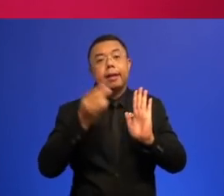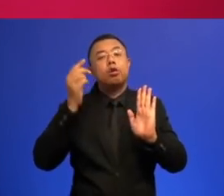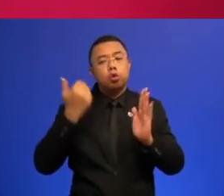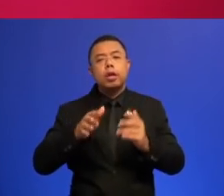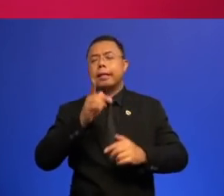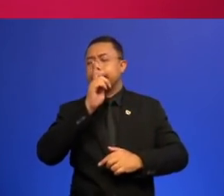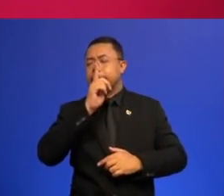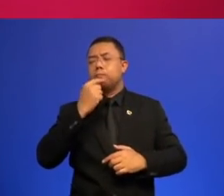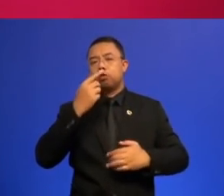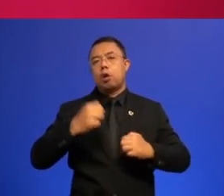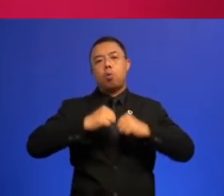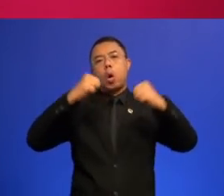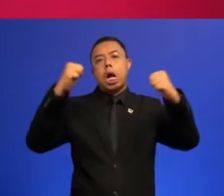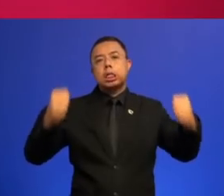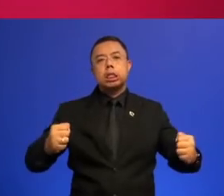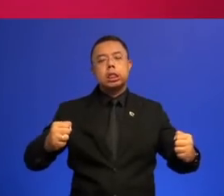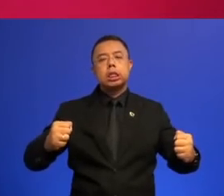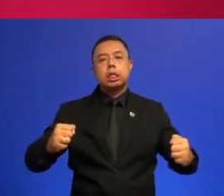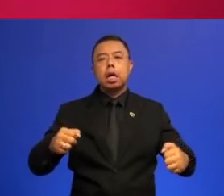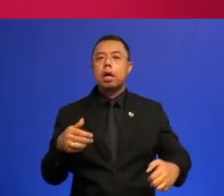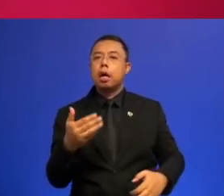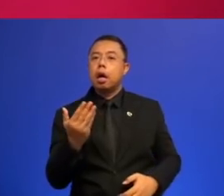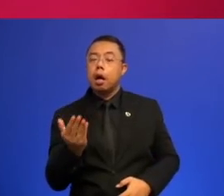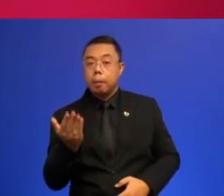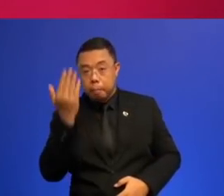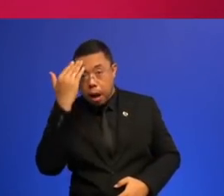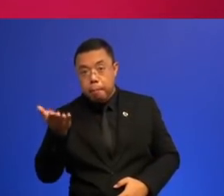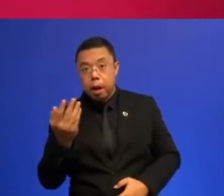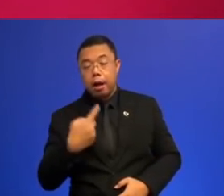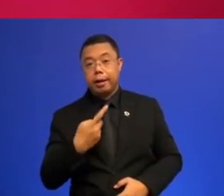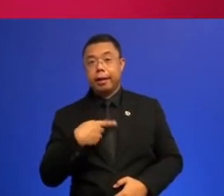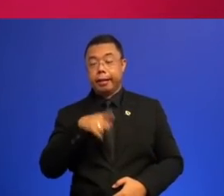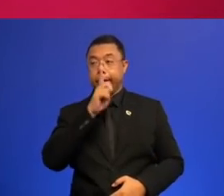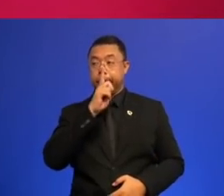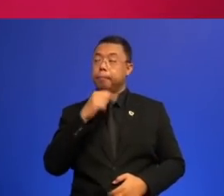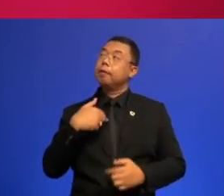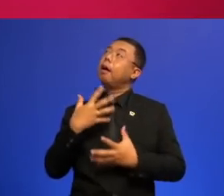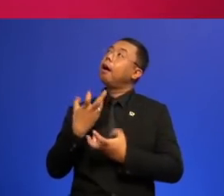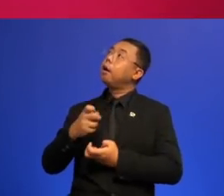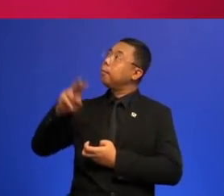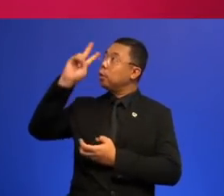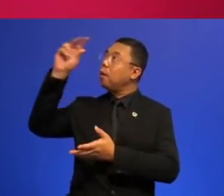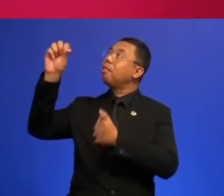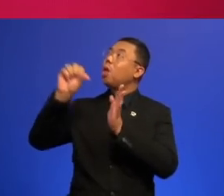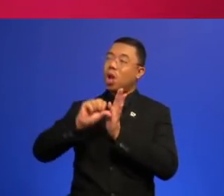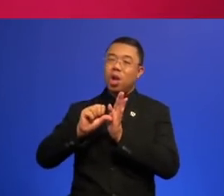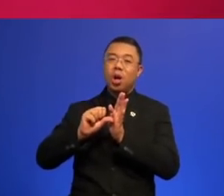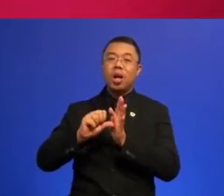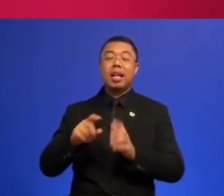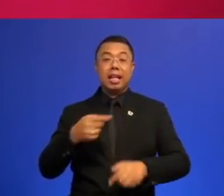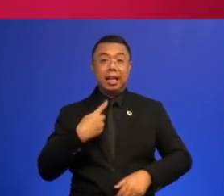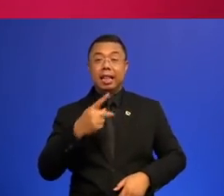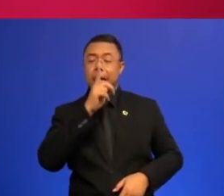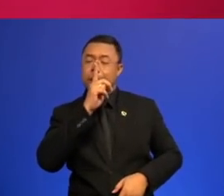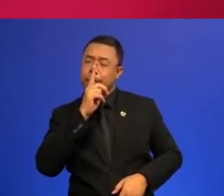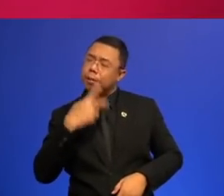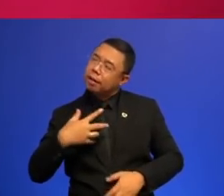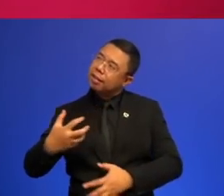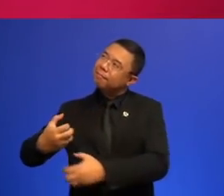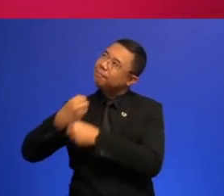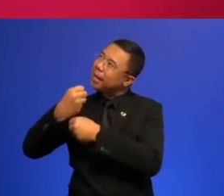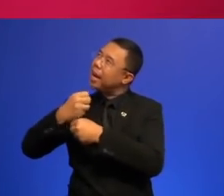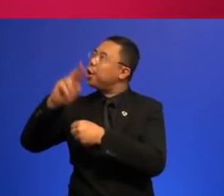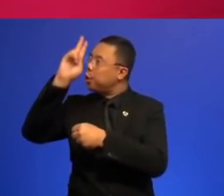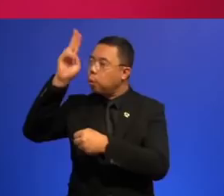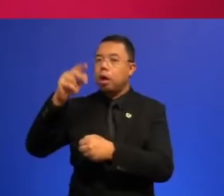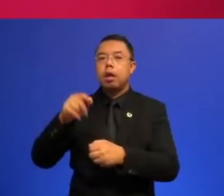Diam itu berkuasa. Karena dengan diam kita mengharapkan pertolongan Tuhan. Dengan diam kita mengandalkan Tuhan.